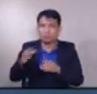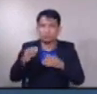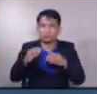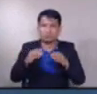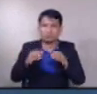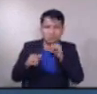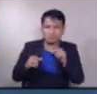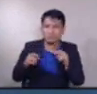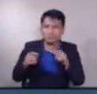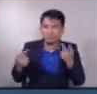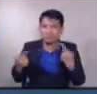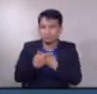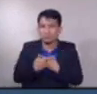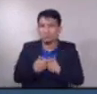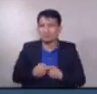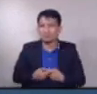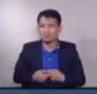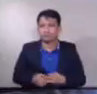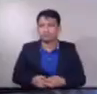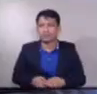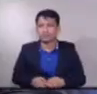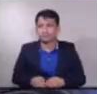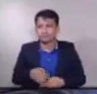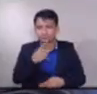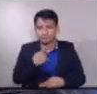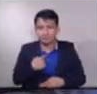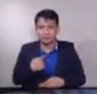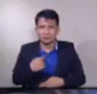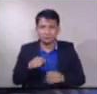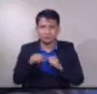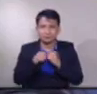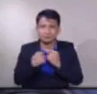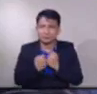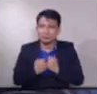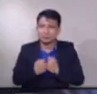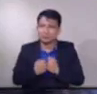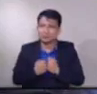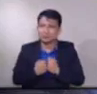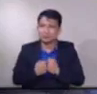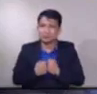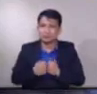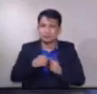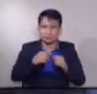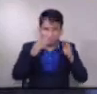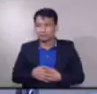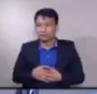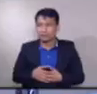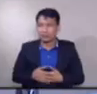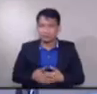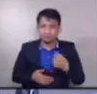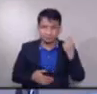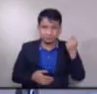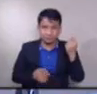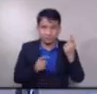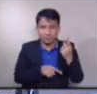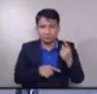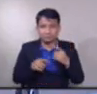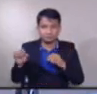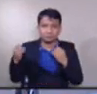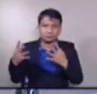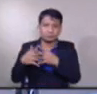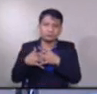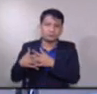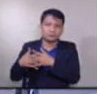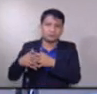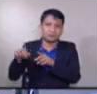masyadong komplikado yun? Hindi po dyan, kasi diba? Nasa Section 16 yan eh. Per IP people concerned. Oh. Pero sa Amerika, bakit mas maraming